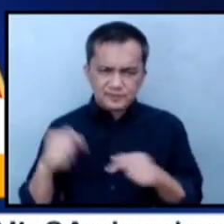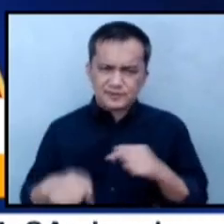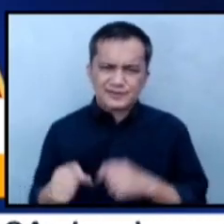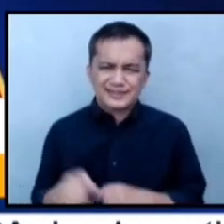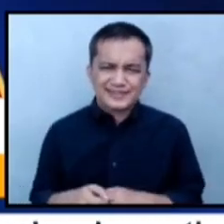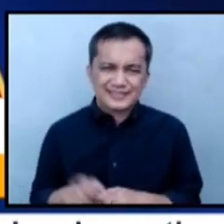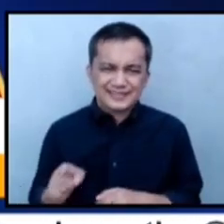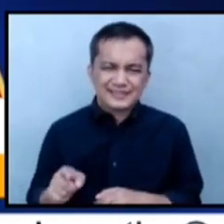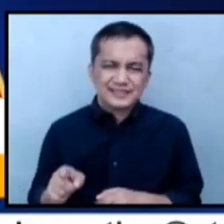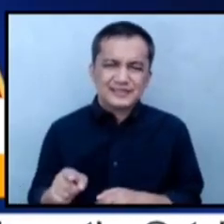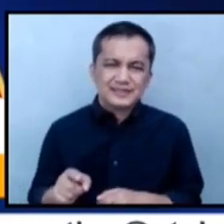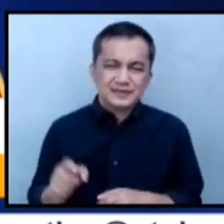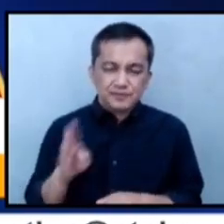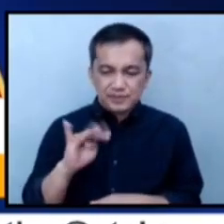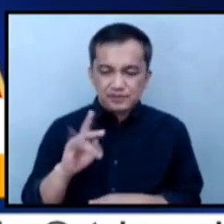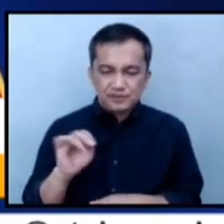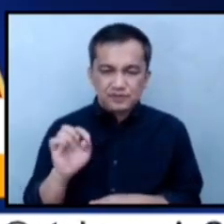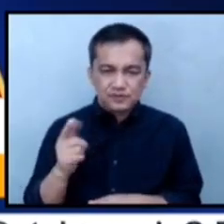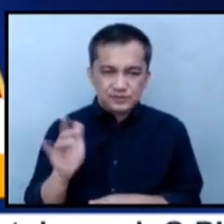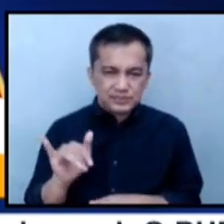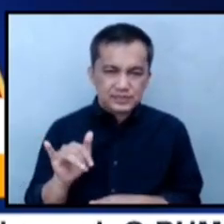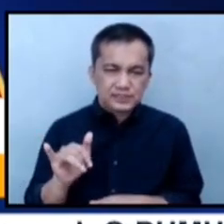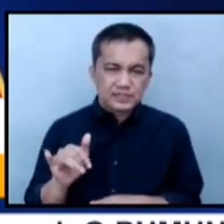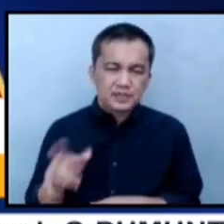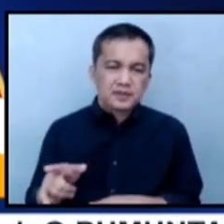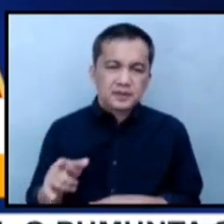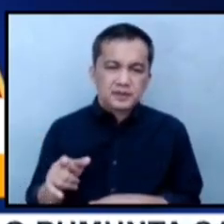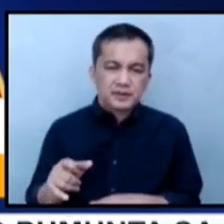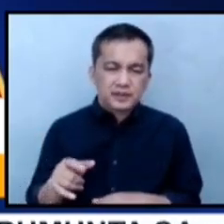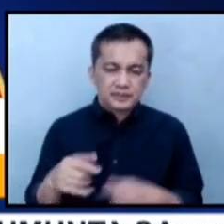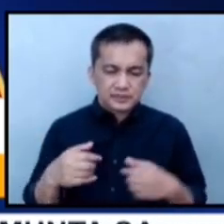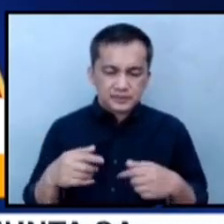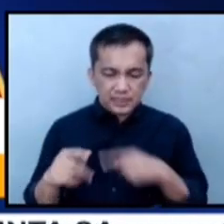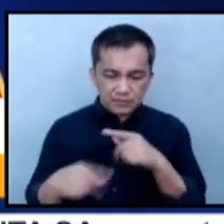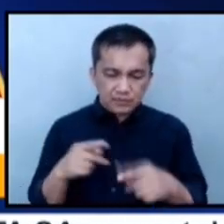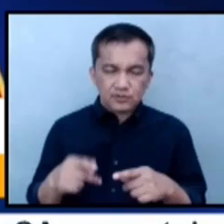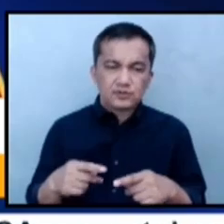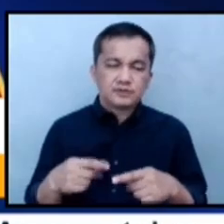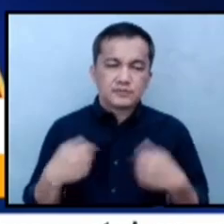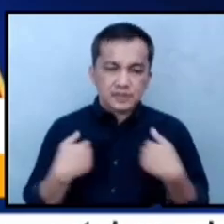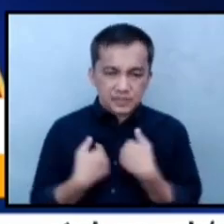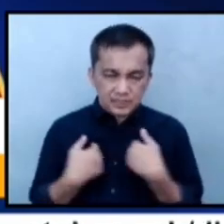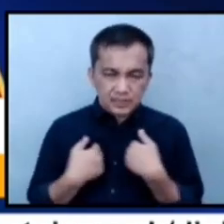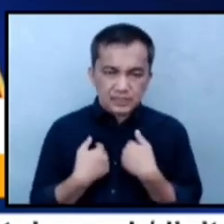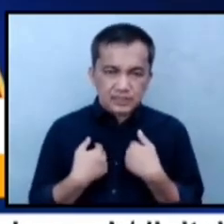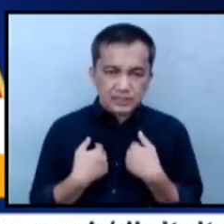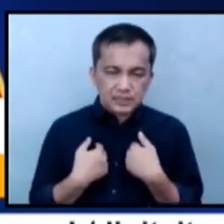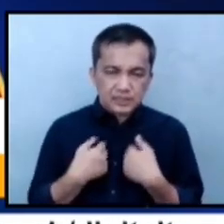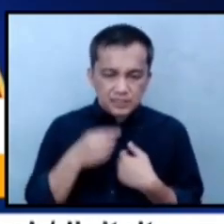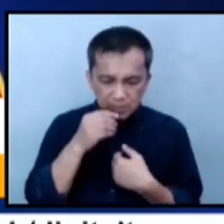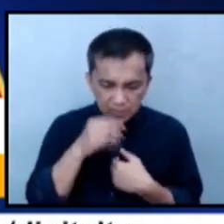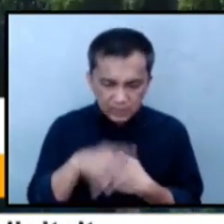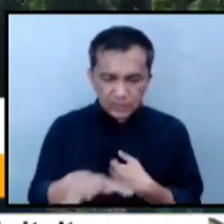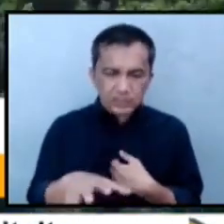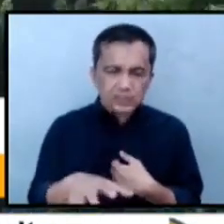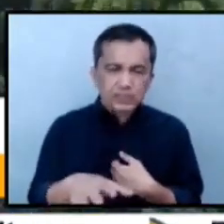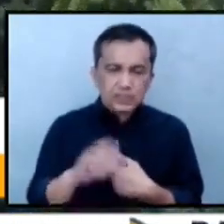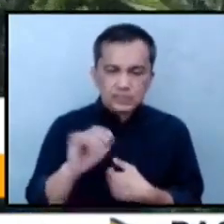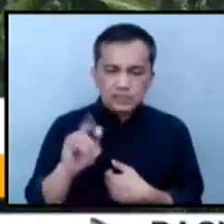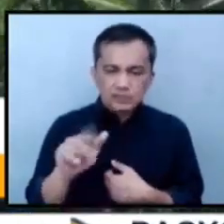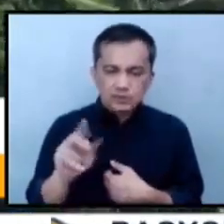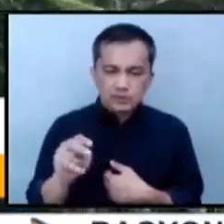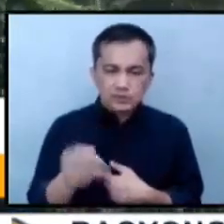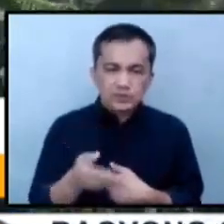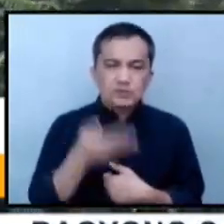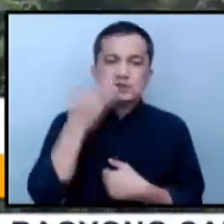mga hayop ang binubuga po natin ay carbon dioxide at ang ating bini-break in kung hinihingan natin ay oxygen ang